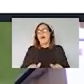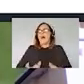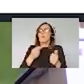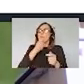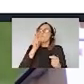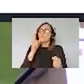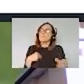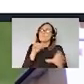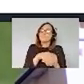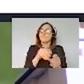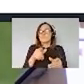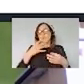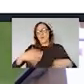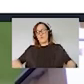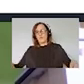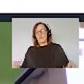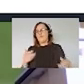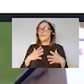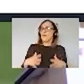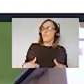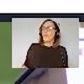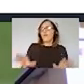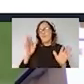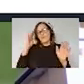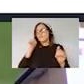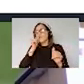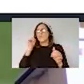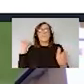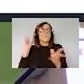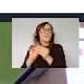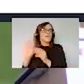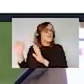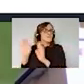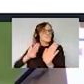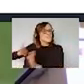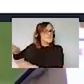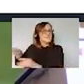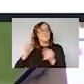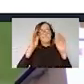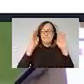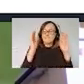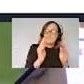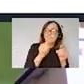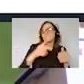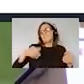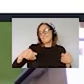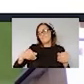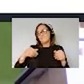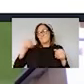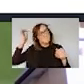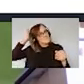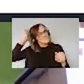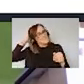nich uczestniczą, trochę się zrelaksowali, trochę się oderwali od tego, co mają na co dzień, więc może warto też o tym gdzieś myśleć z tyłu